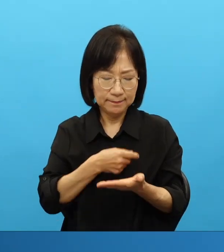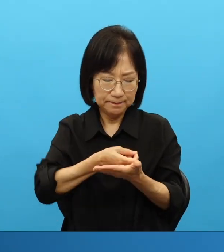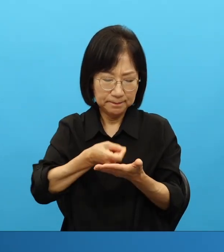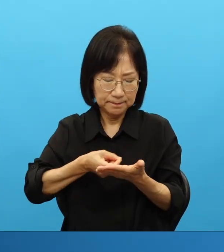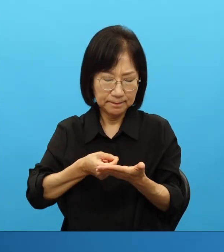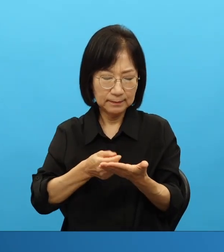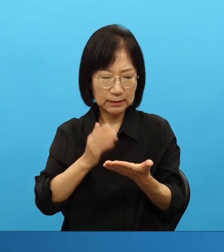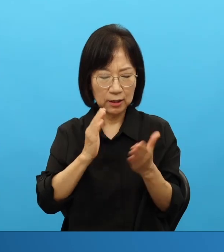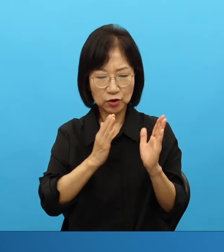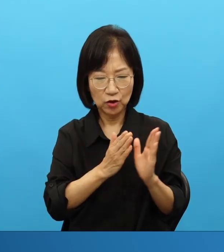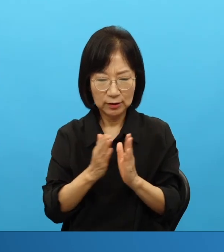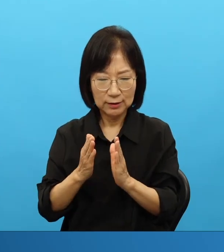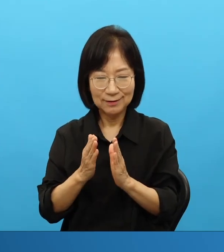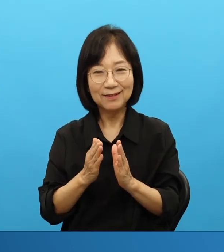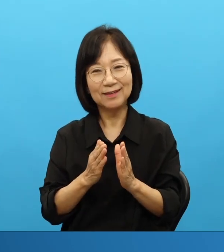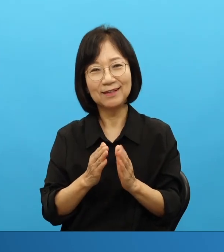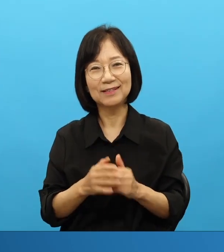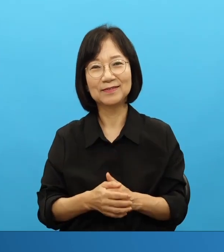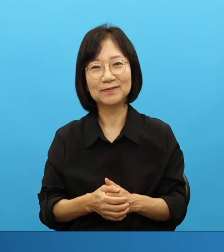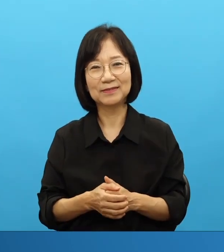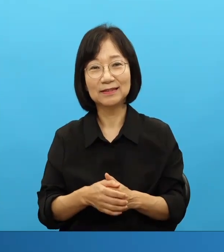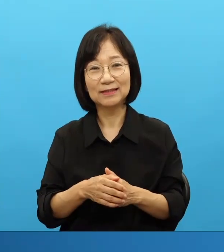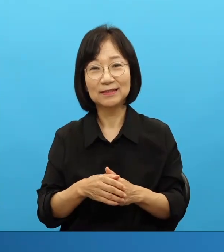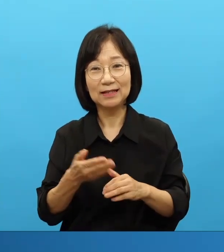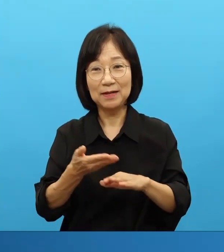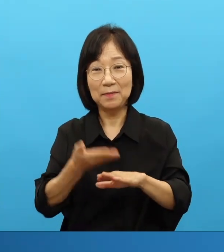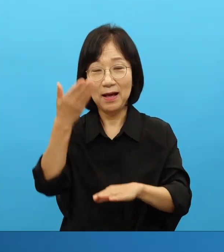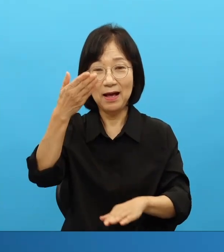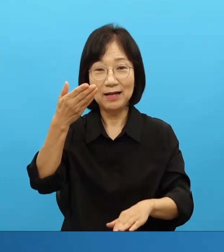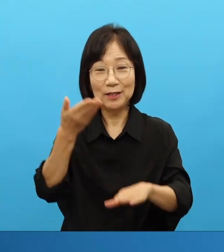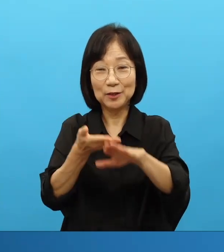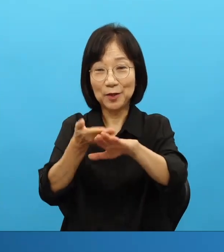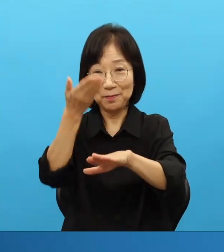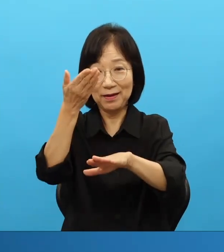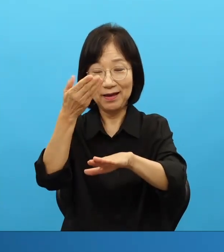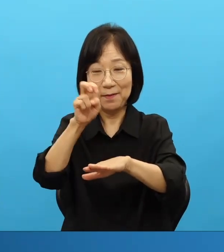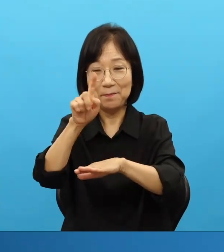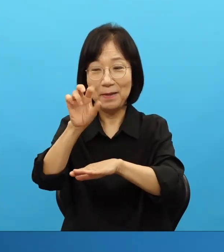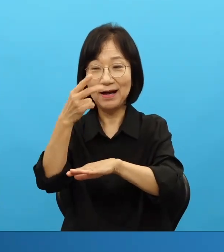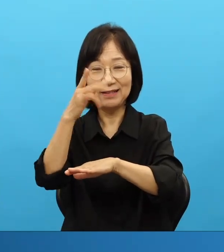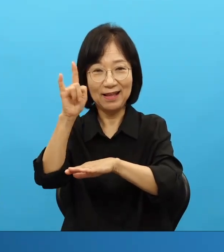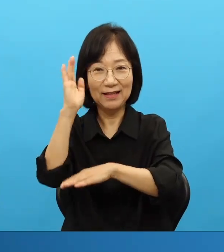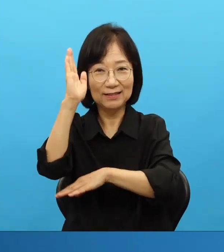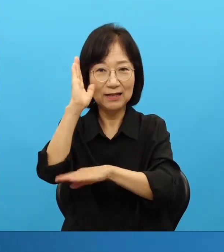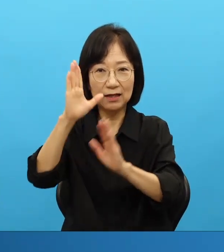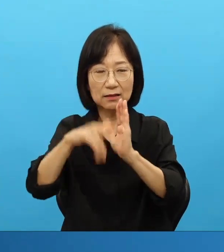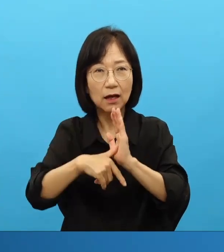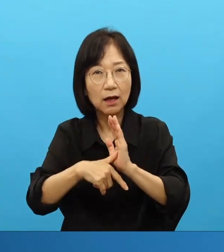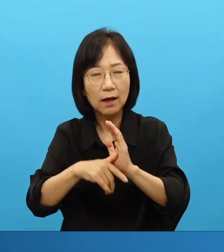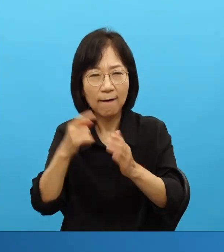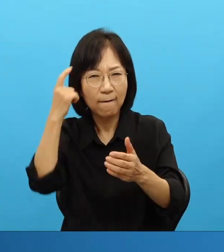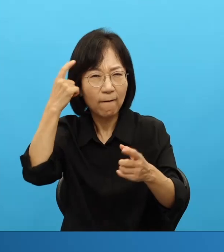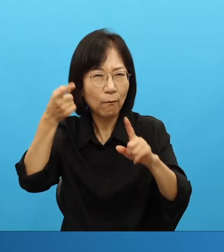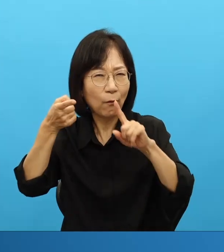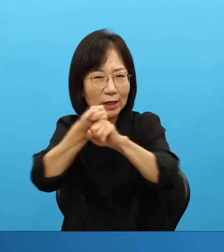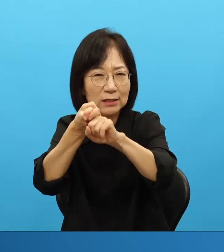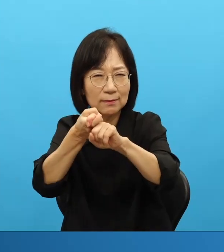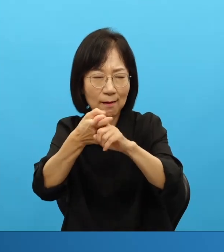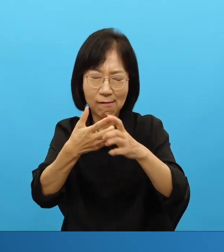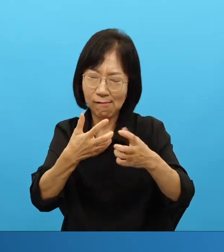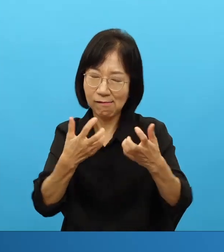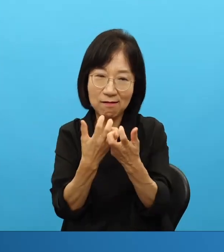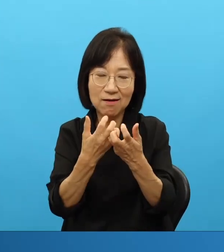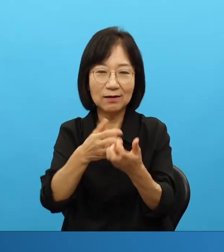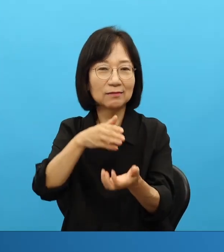가득했습니다. 렘넌트 선배 망대들의 멘토링 시간은 렘넌트들의 뜨거운 관심으로 강의실이 가득